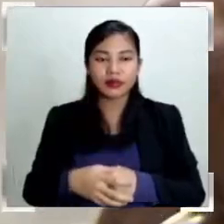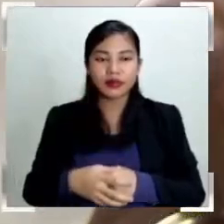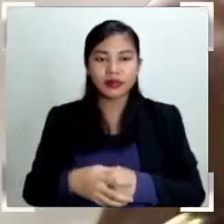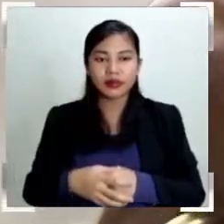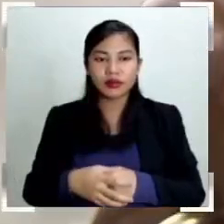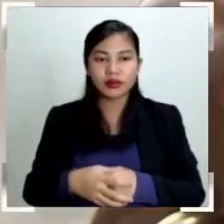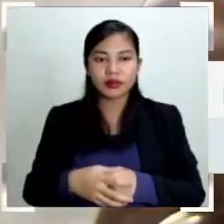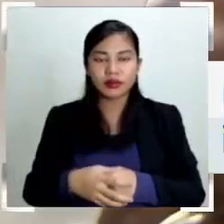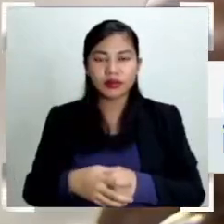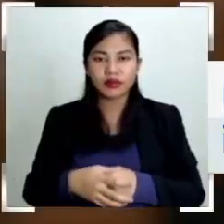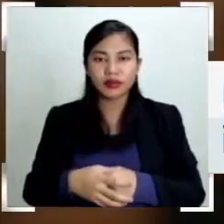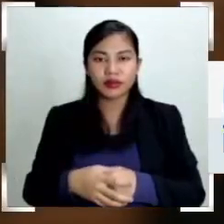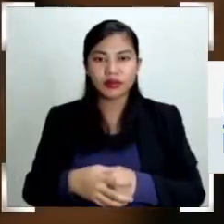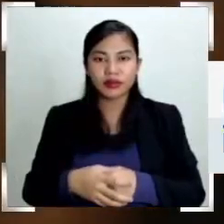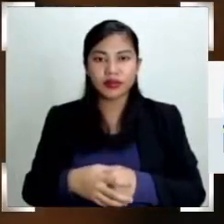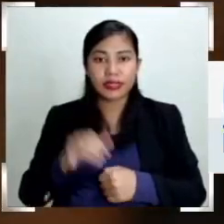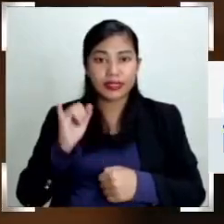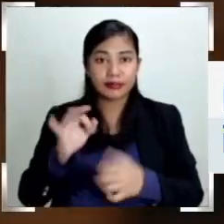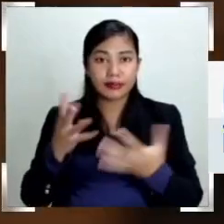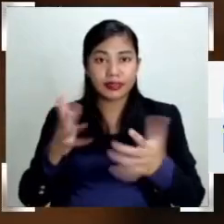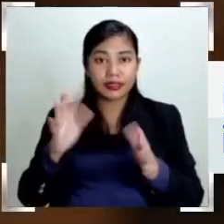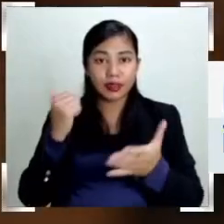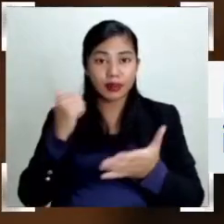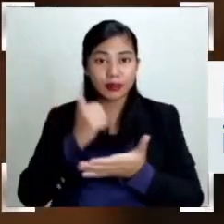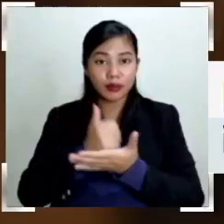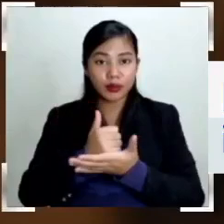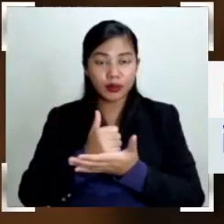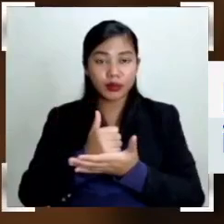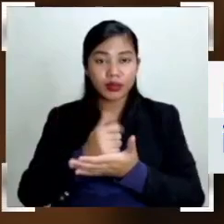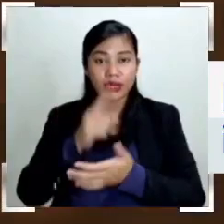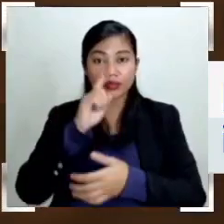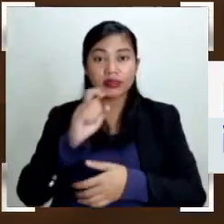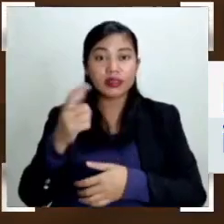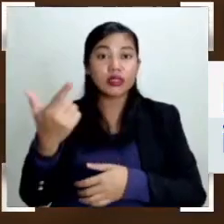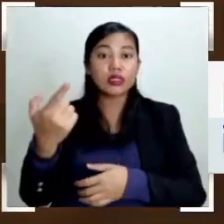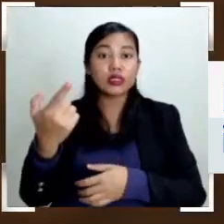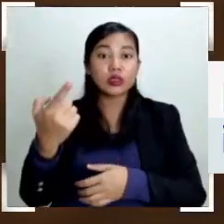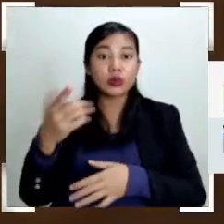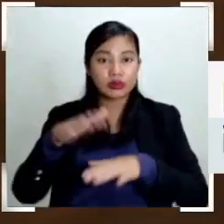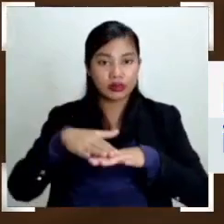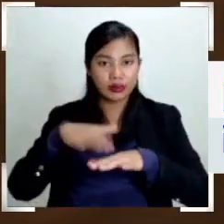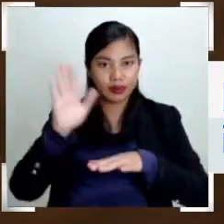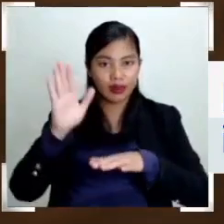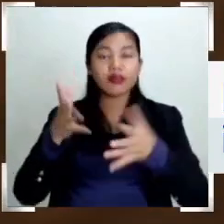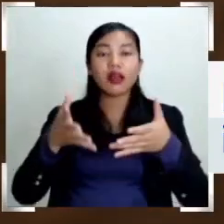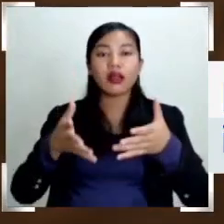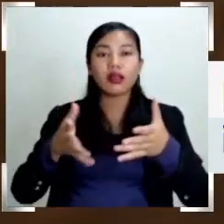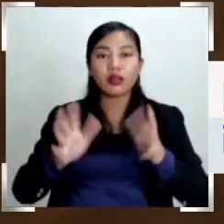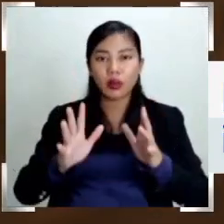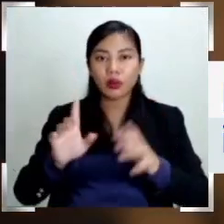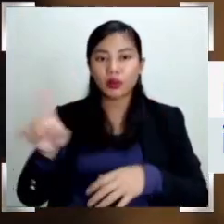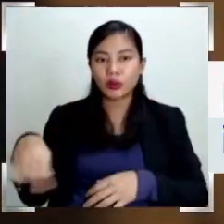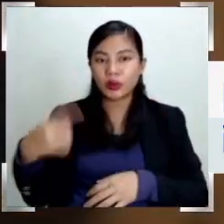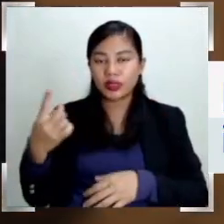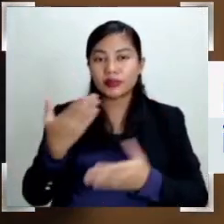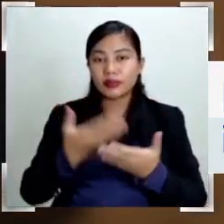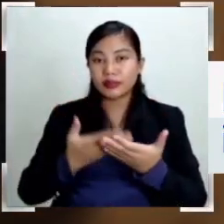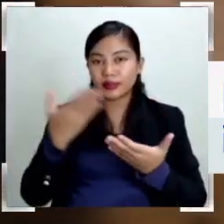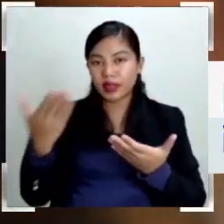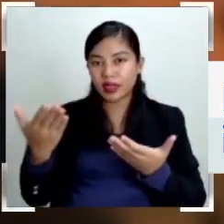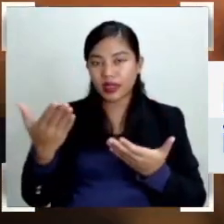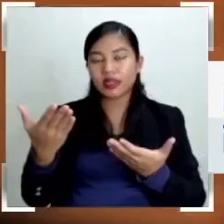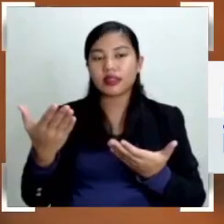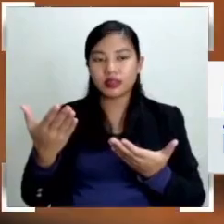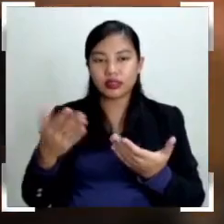Kung maaaprubahan, mga 21 anyos pataas na lang ang maaring makabili o pagbilhan ng mga nakakalasing